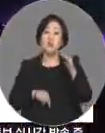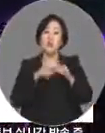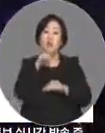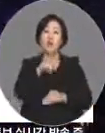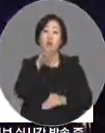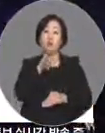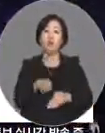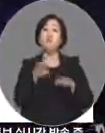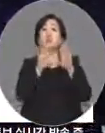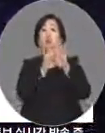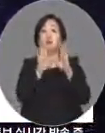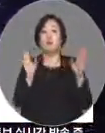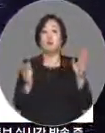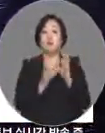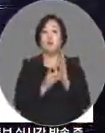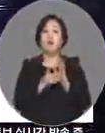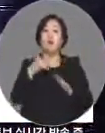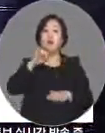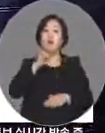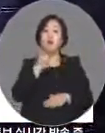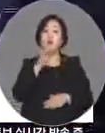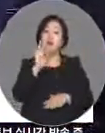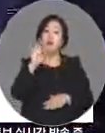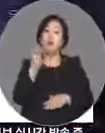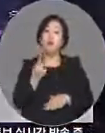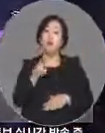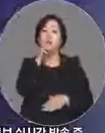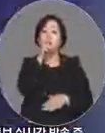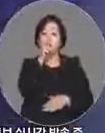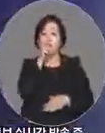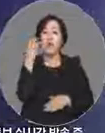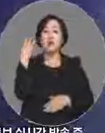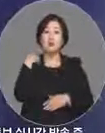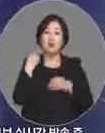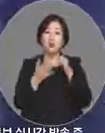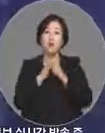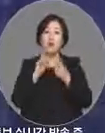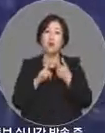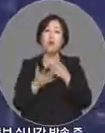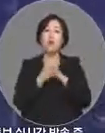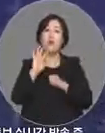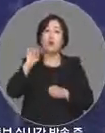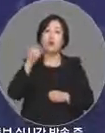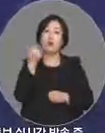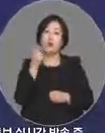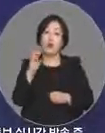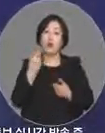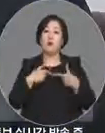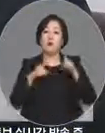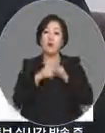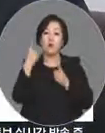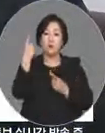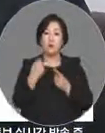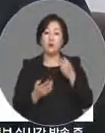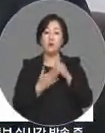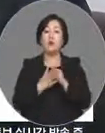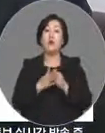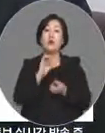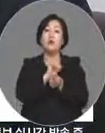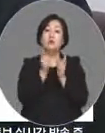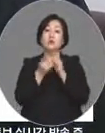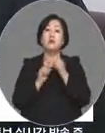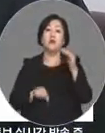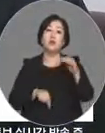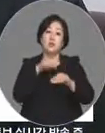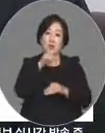선보입니다. 가수 조성모의 사회로 인기 그룹 부활 등이 출연합니다. 거리두기 해제되면서 많은 분들이